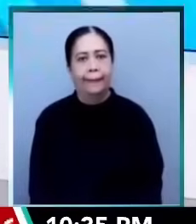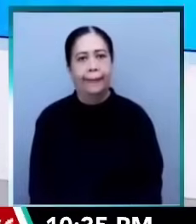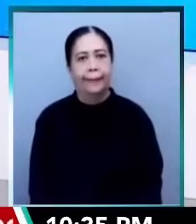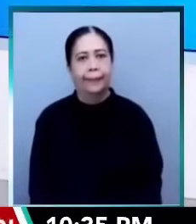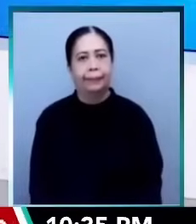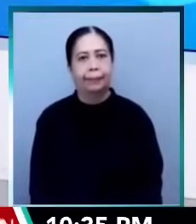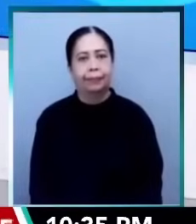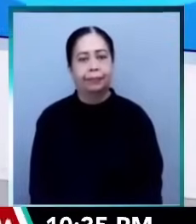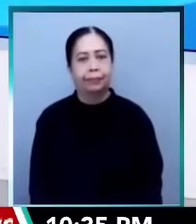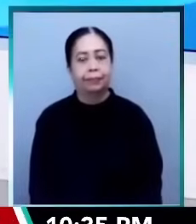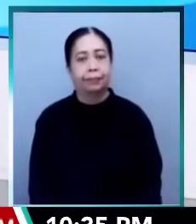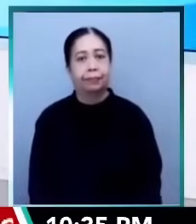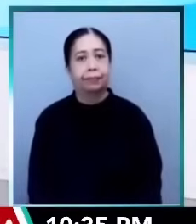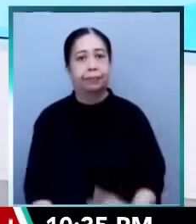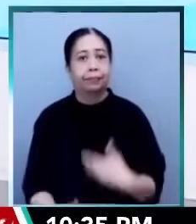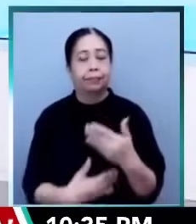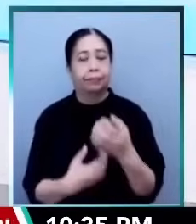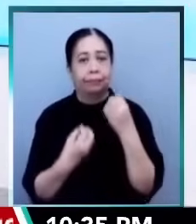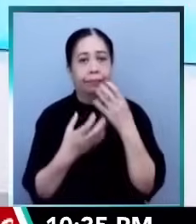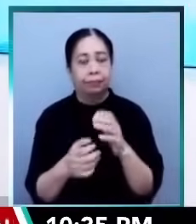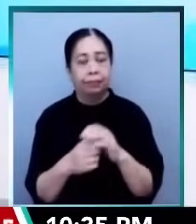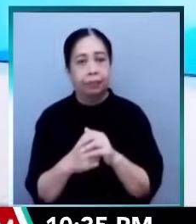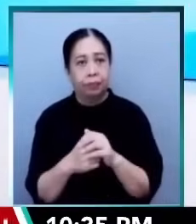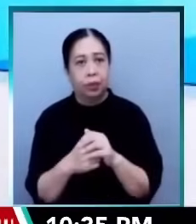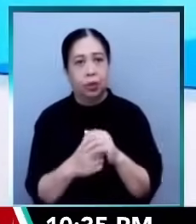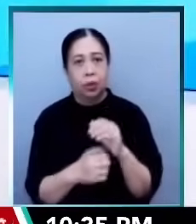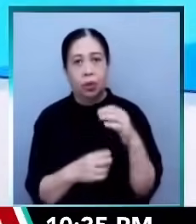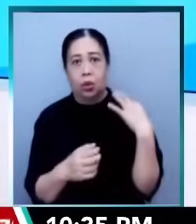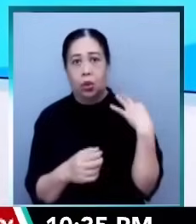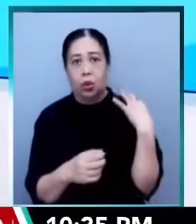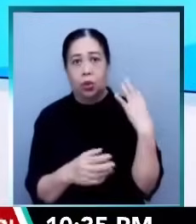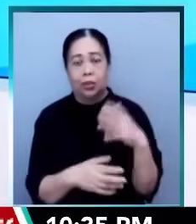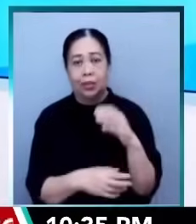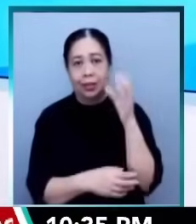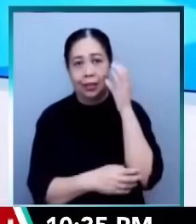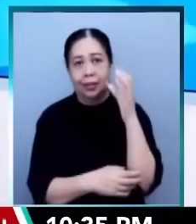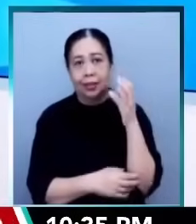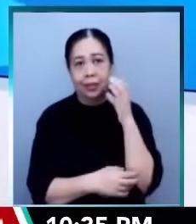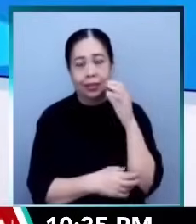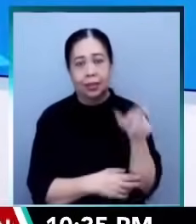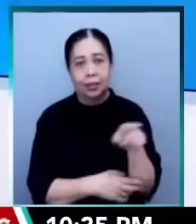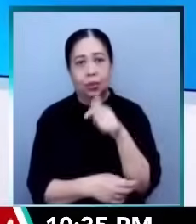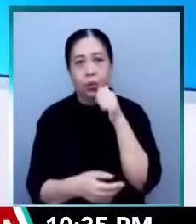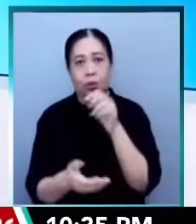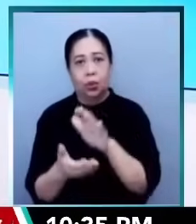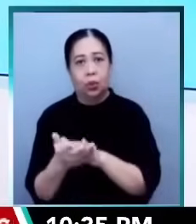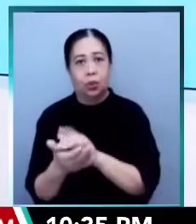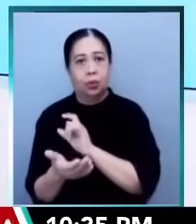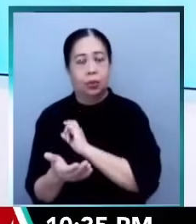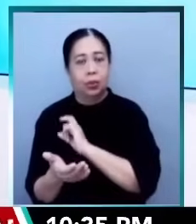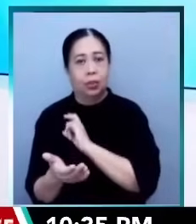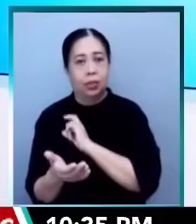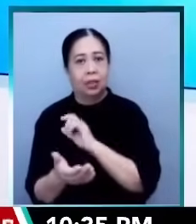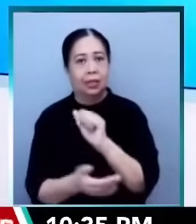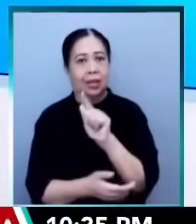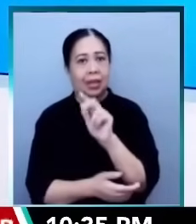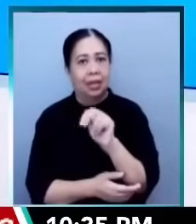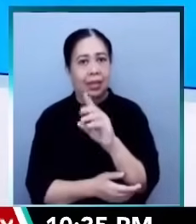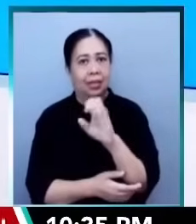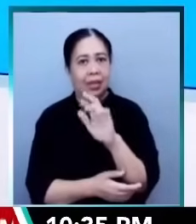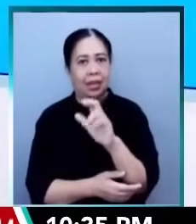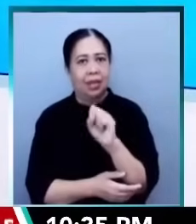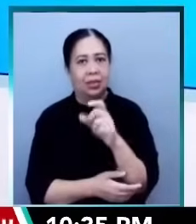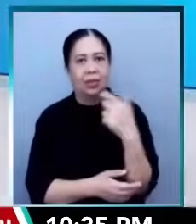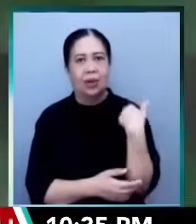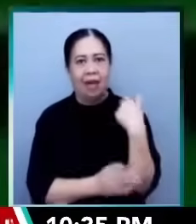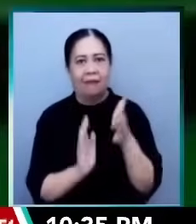Ibinulgar daw ng beauty pageant contestant na si Catherine Camilon sa misis ni Police Major Alan De Castro na may kabit ito. Isa